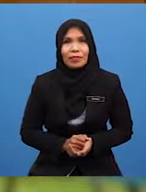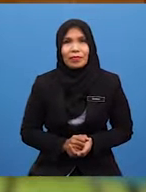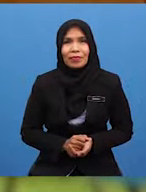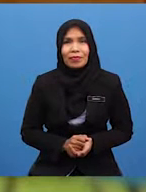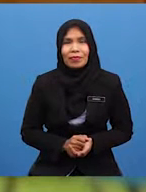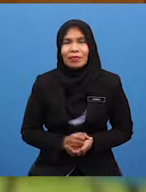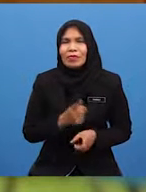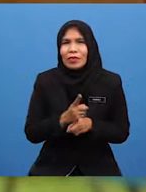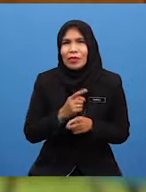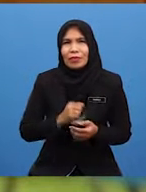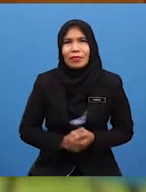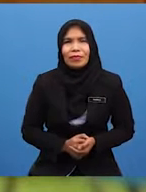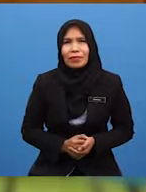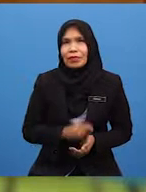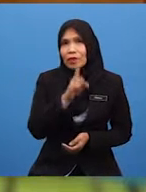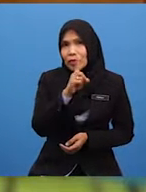Tepat sekali.